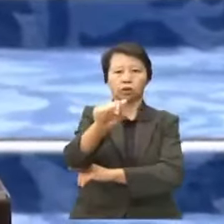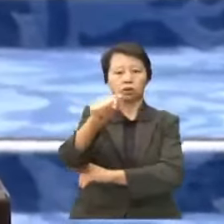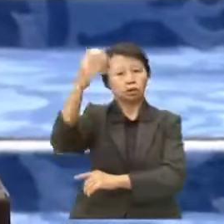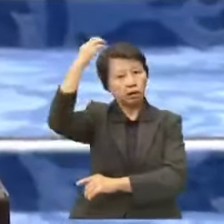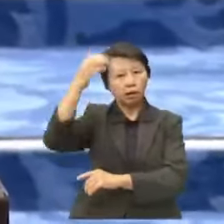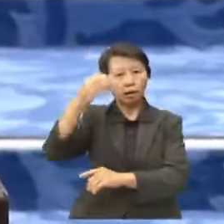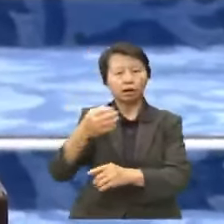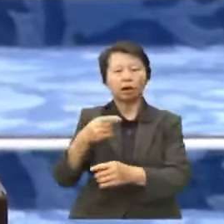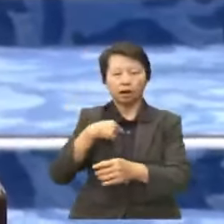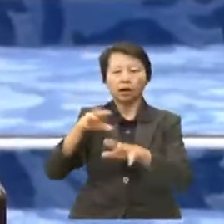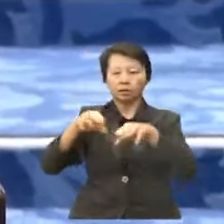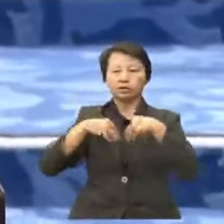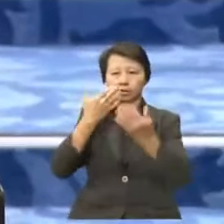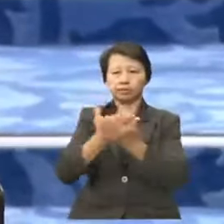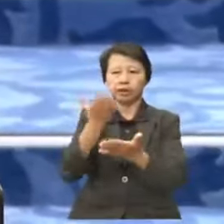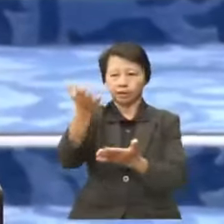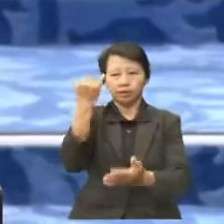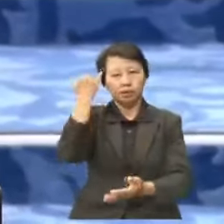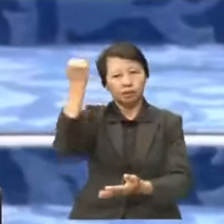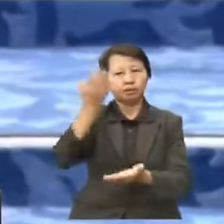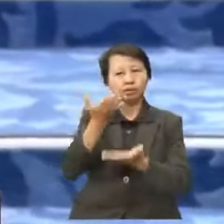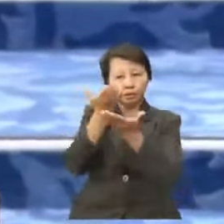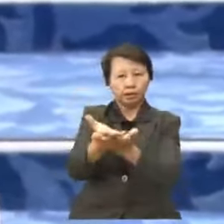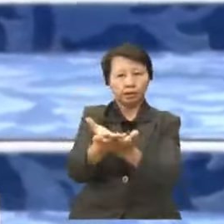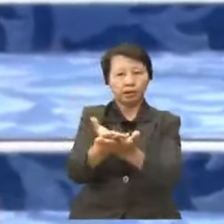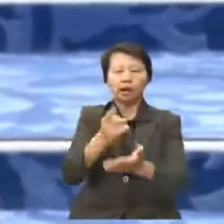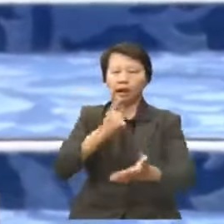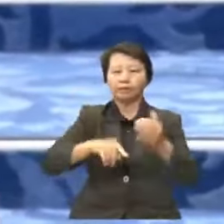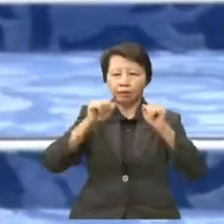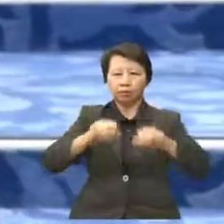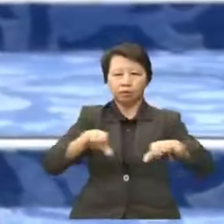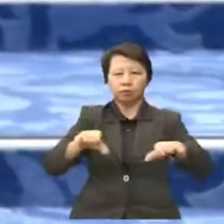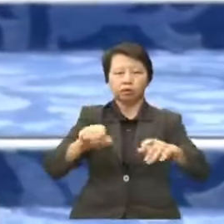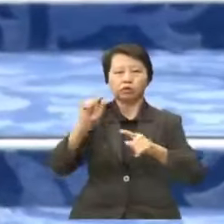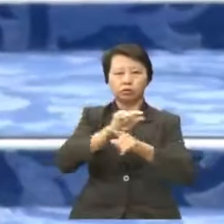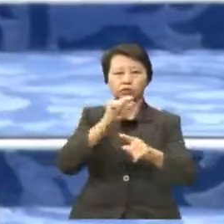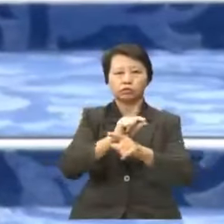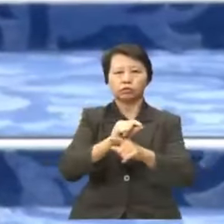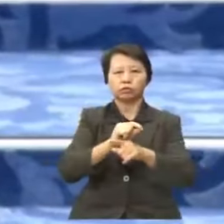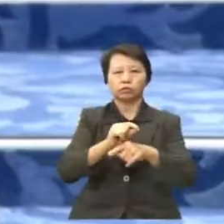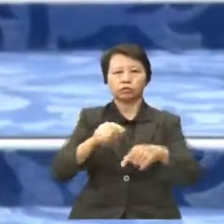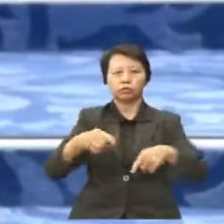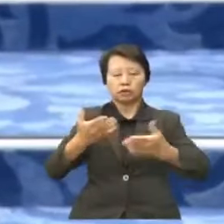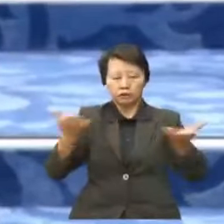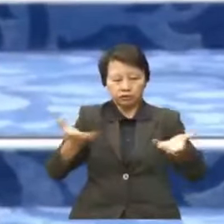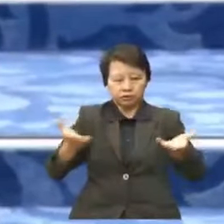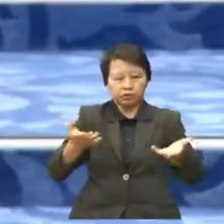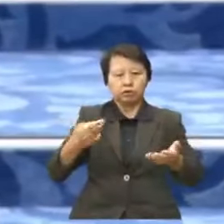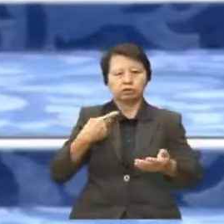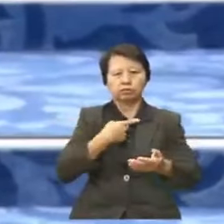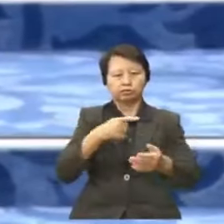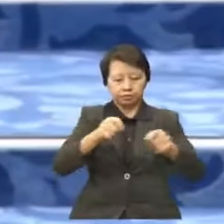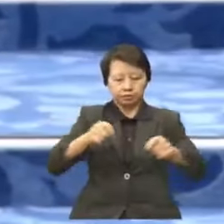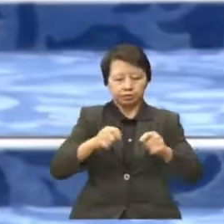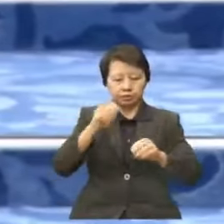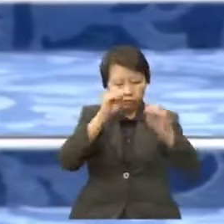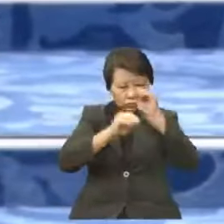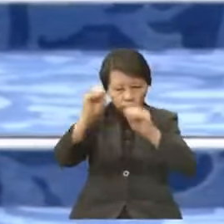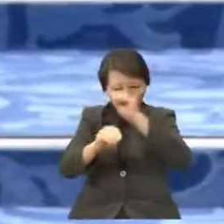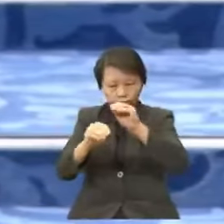apa saja ikhtiar yang boleh kita buat termasuk menggunakan platform ini tempat di mana kita menggubal